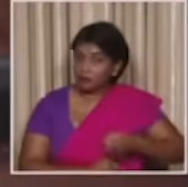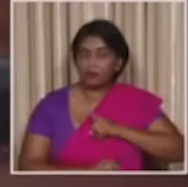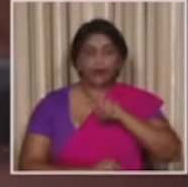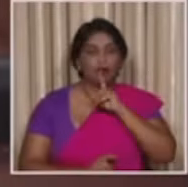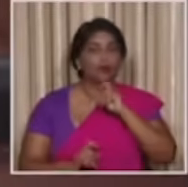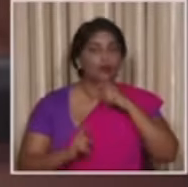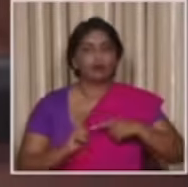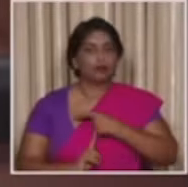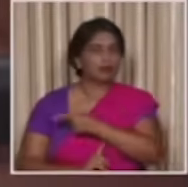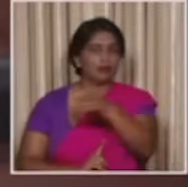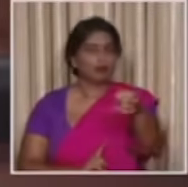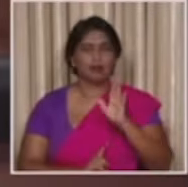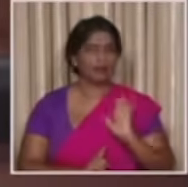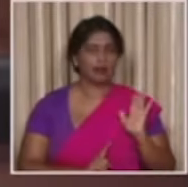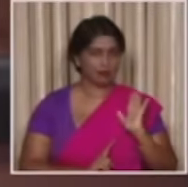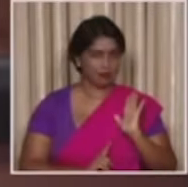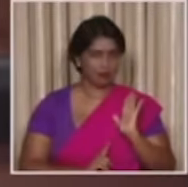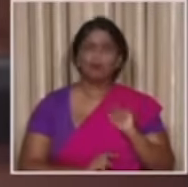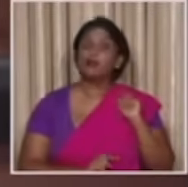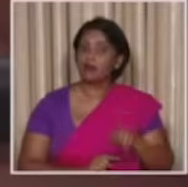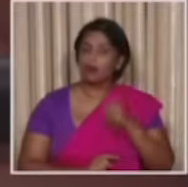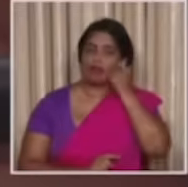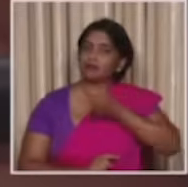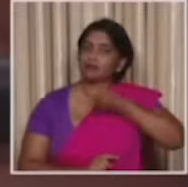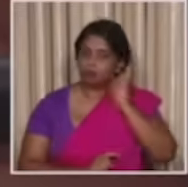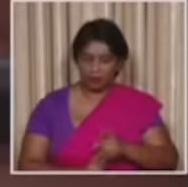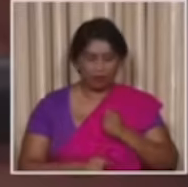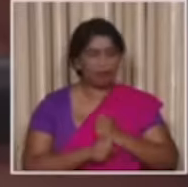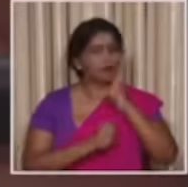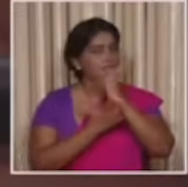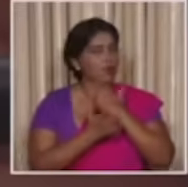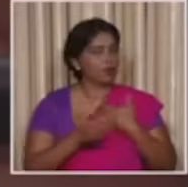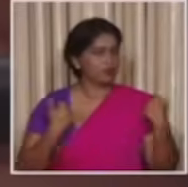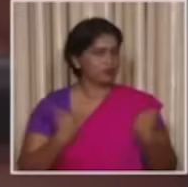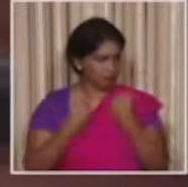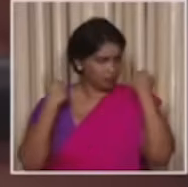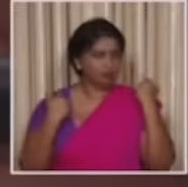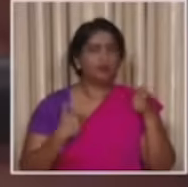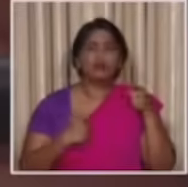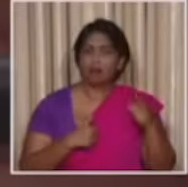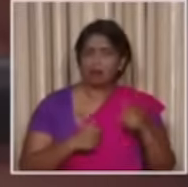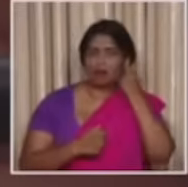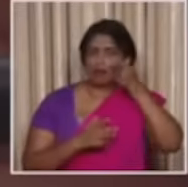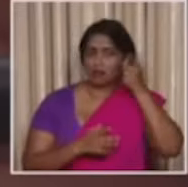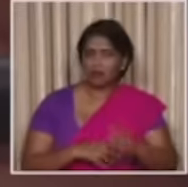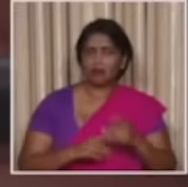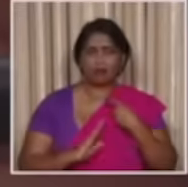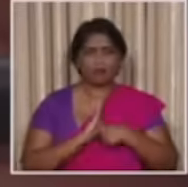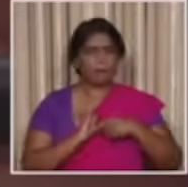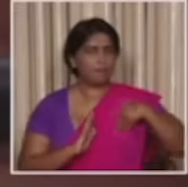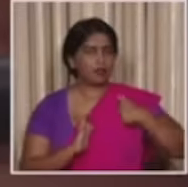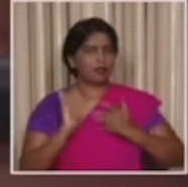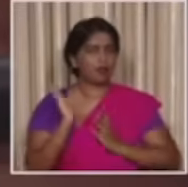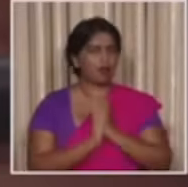කියන්නේ අධිකරණය හරහා එන පාරක් නෙවෙයි. ඒතර ඒ යෝජනා සම්මතය අපේ ආණ්ඩු ක්‍රමවස්තාවත් එක්ක ගැටෙනවනම්, එම යෝජනා සම්මත අපේ රටේ මූලික